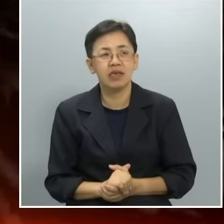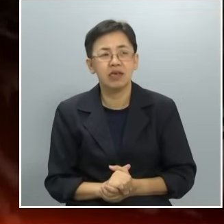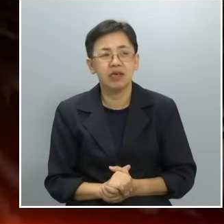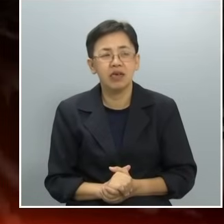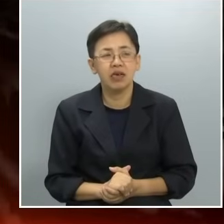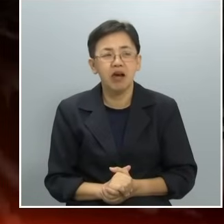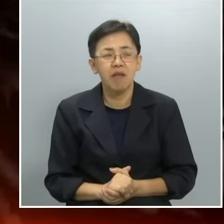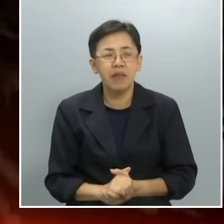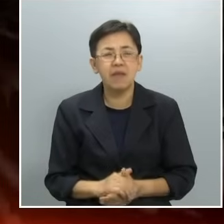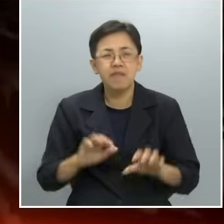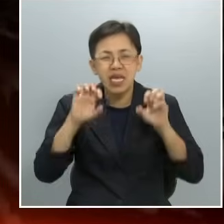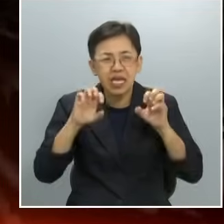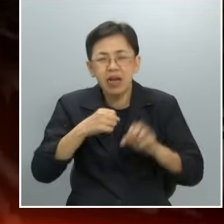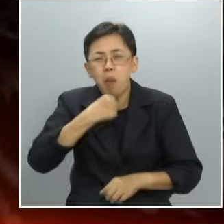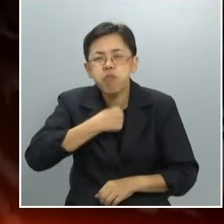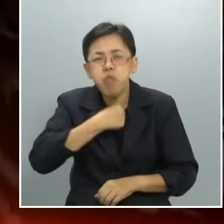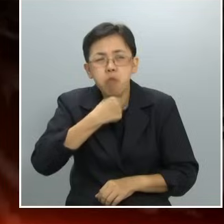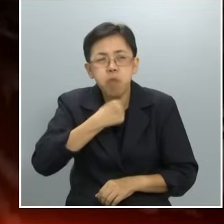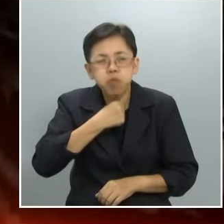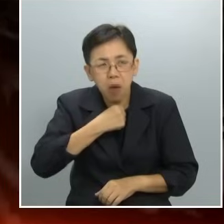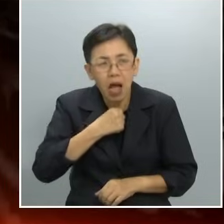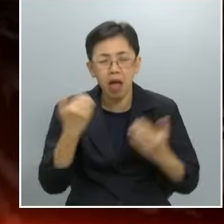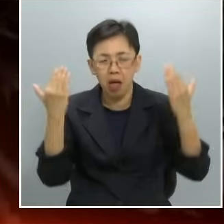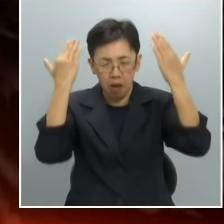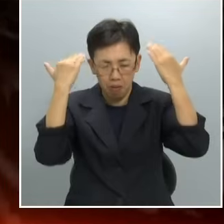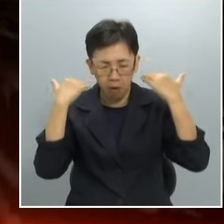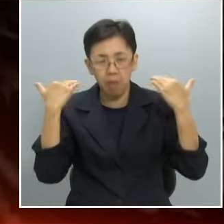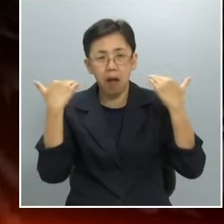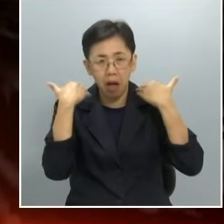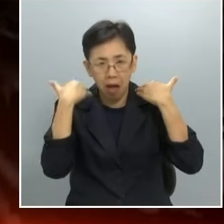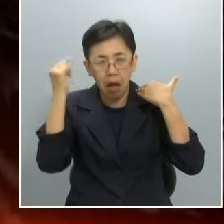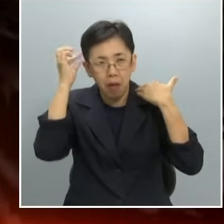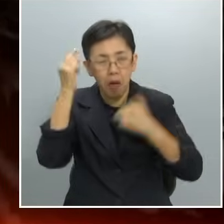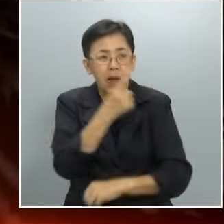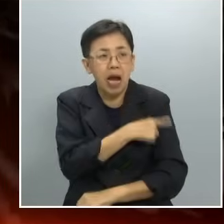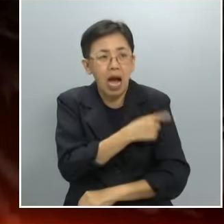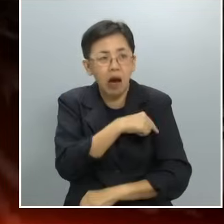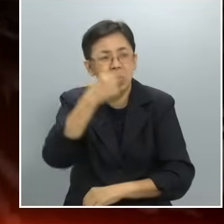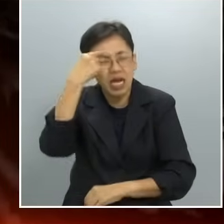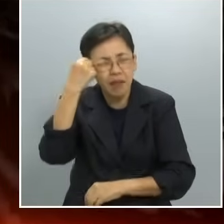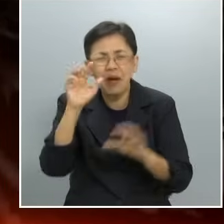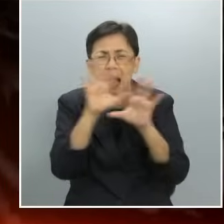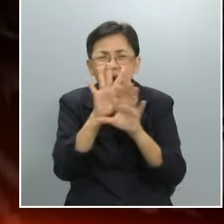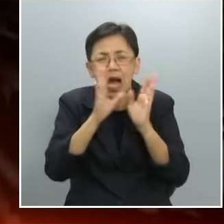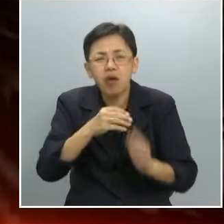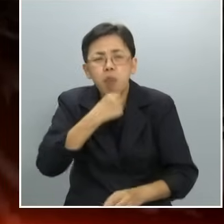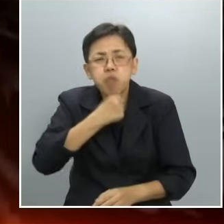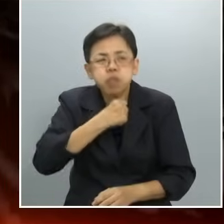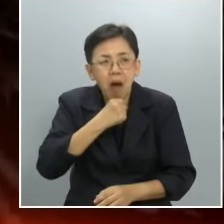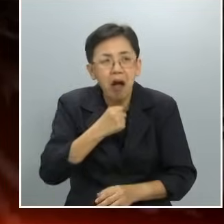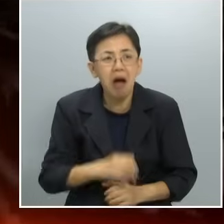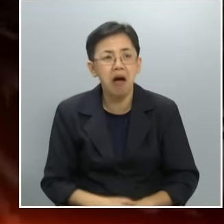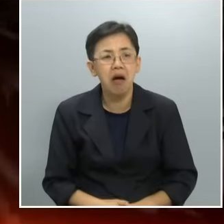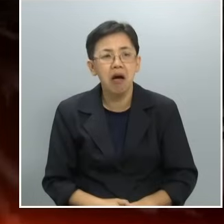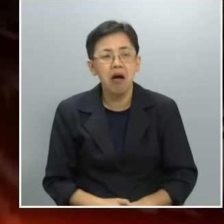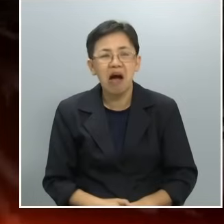สือเป็นกระสือแก่ด้วยนะผมประบ่าสีขาวสีดำคล้ายกับคนแก่แล้วมาแยกเขี้ยวค